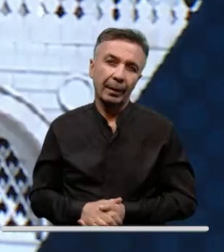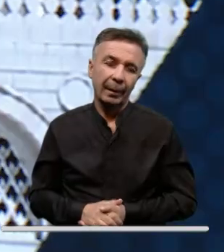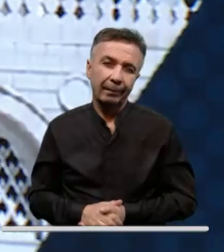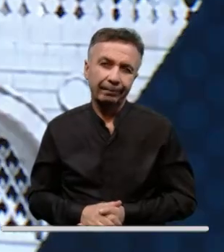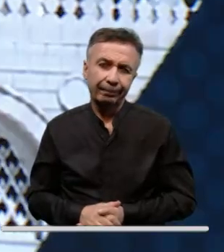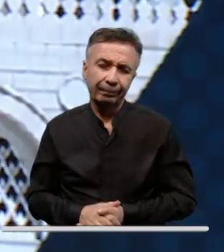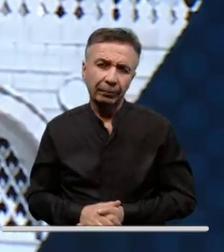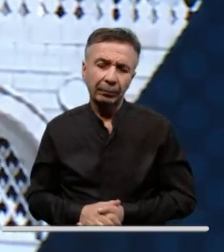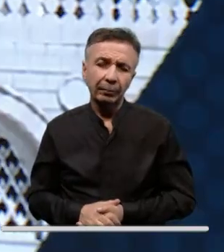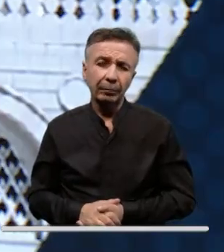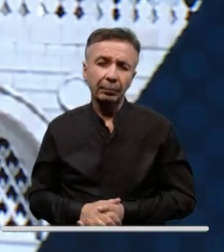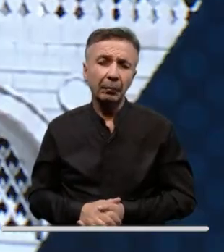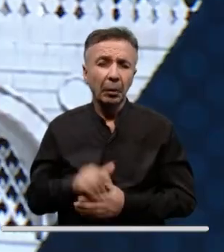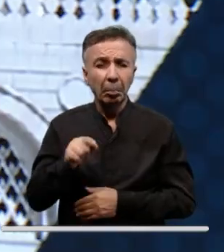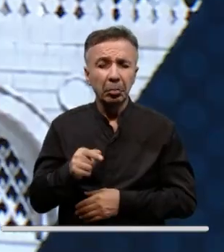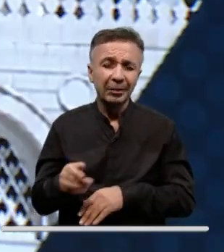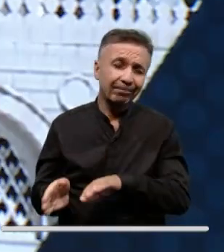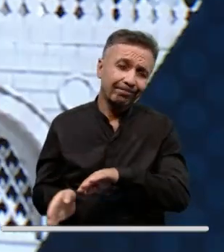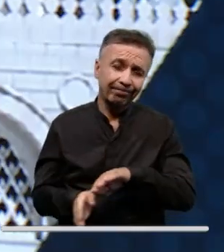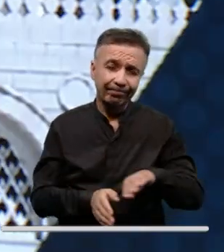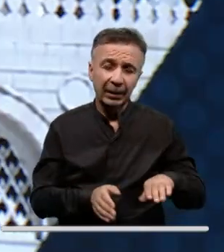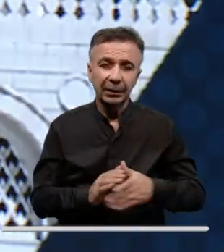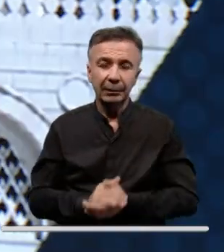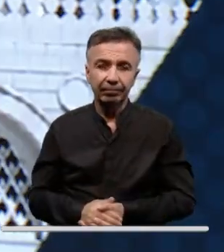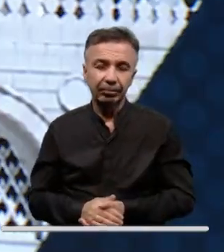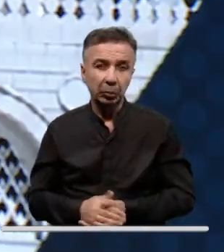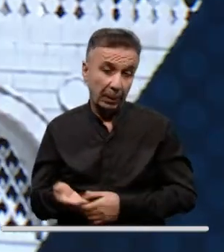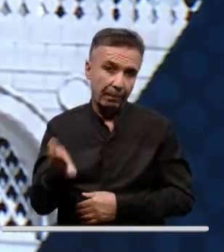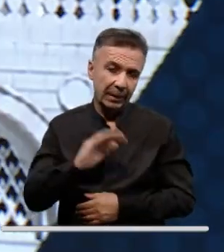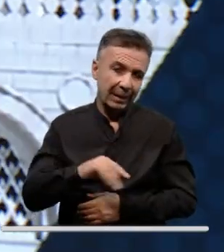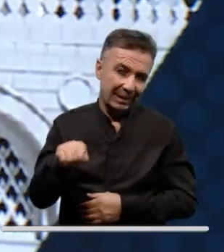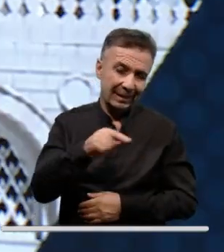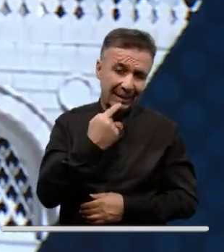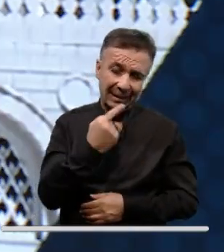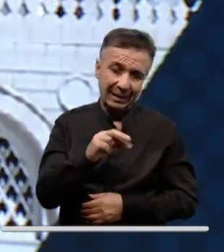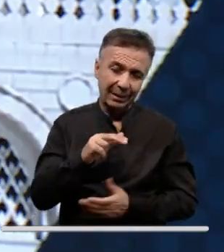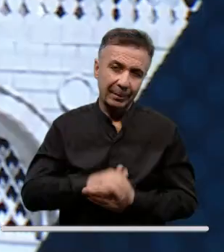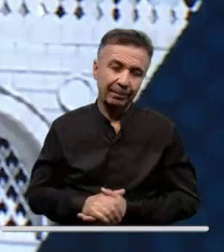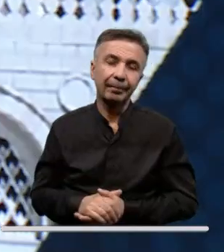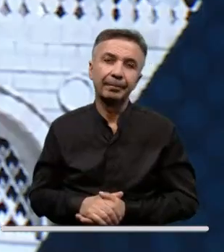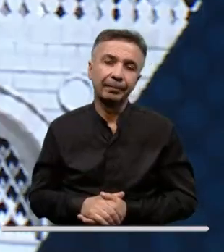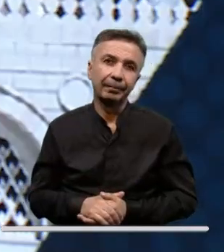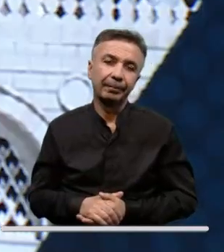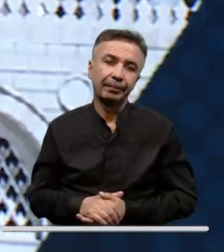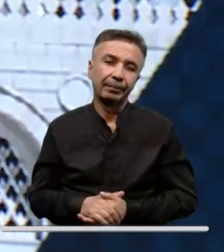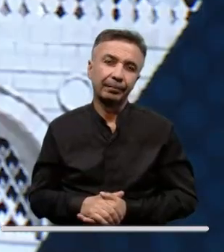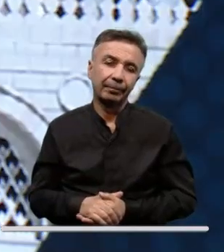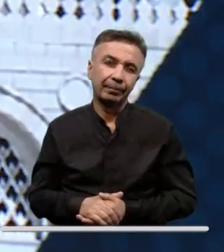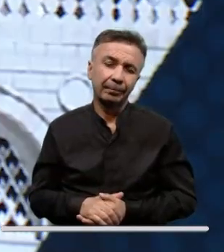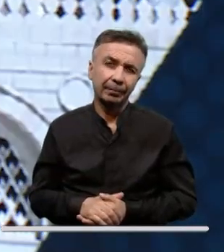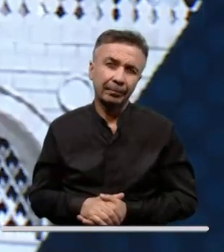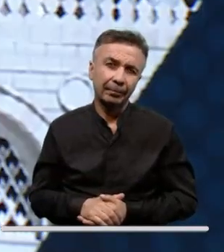Eee bunun dışında Eee sizin işaret etmiş olduğunuz husus Efendim Hani